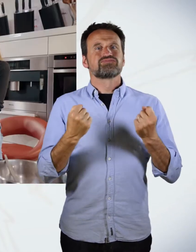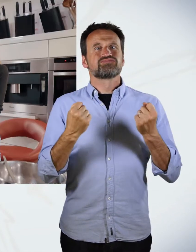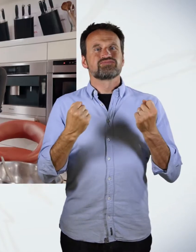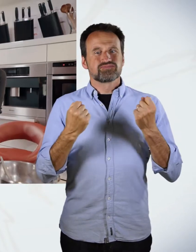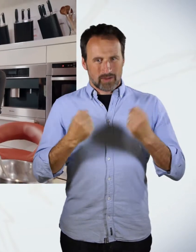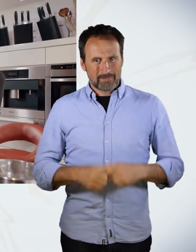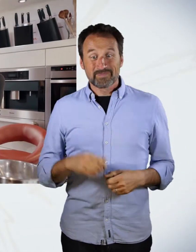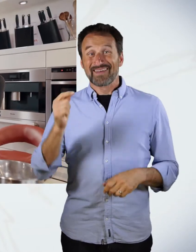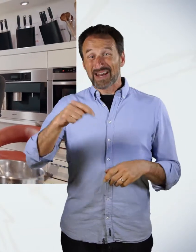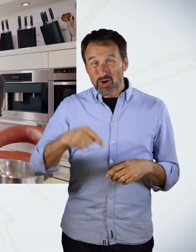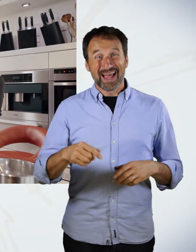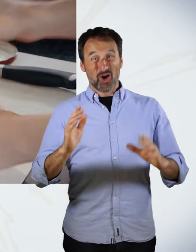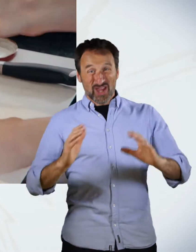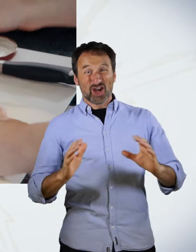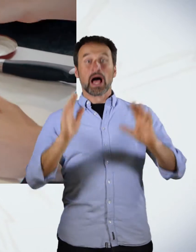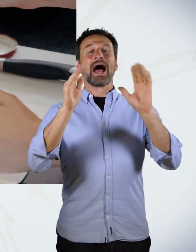ja.